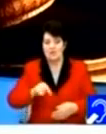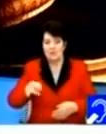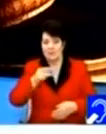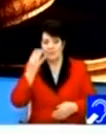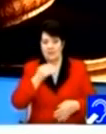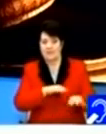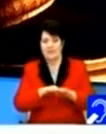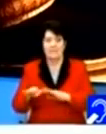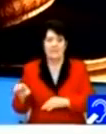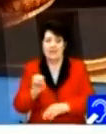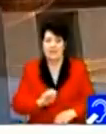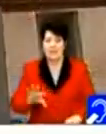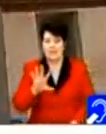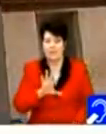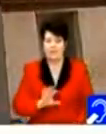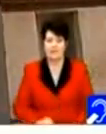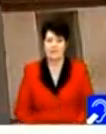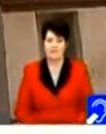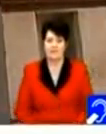la nivel european.